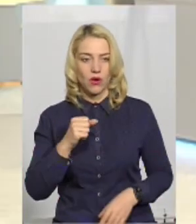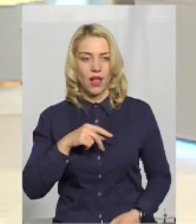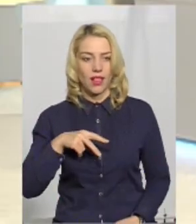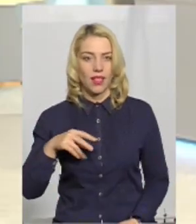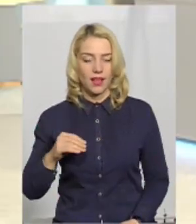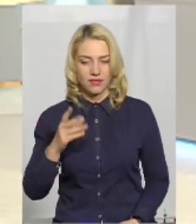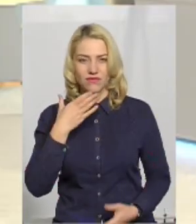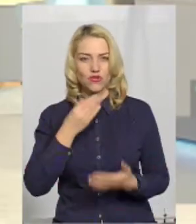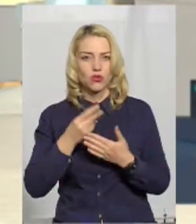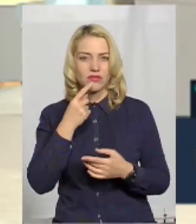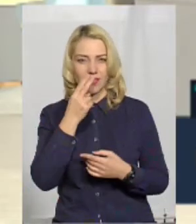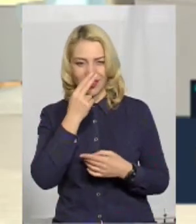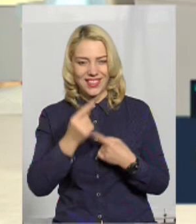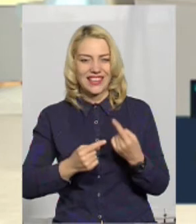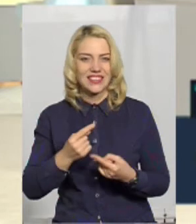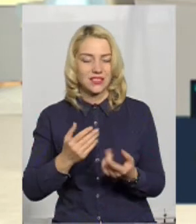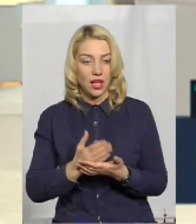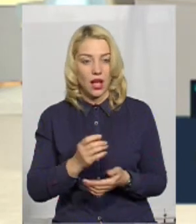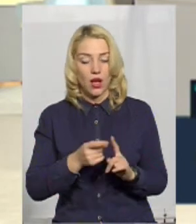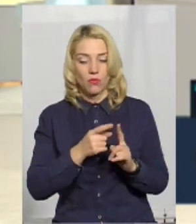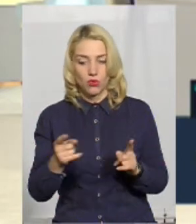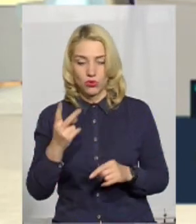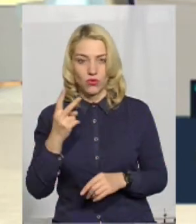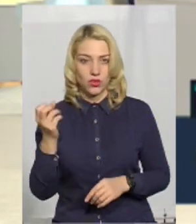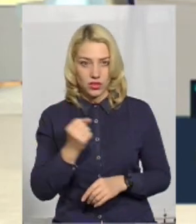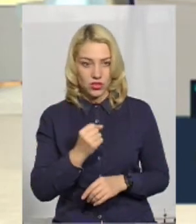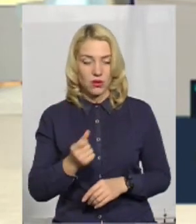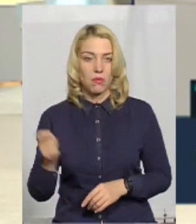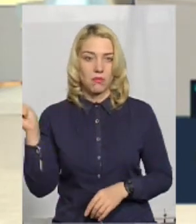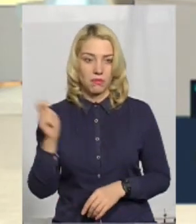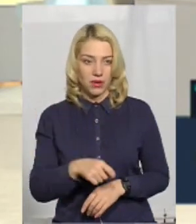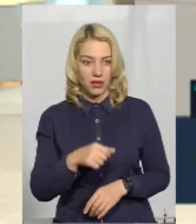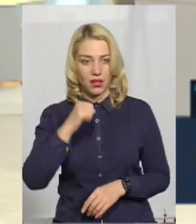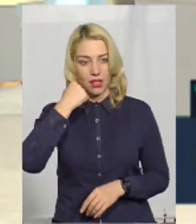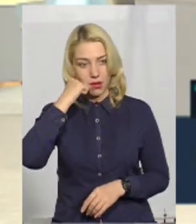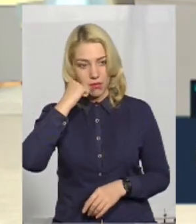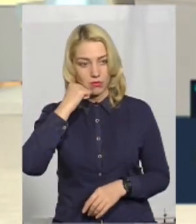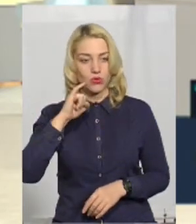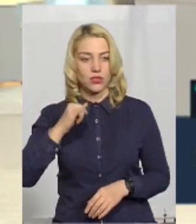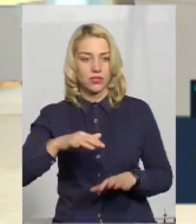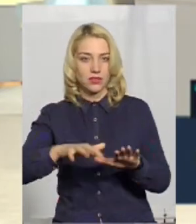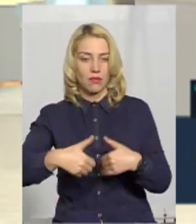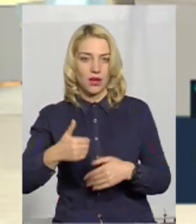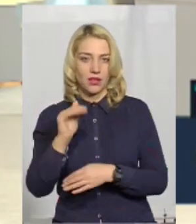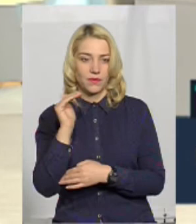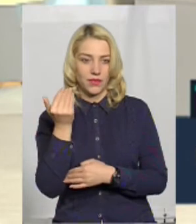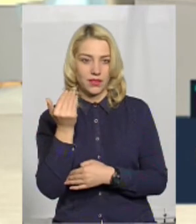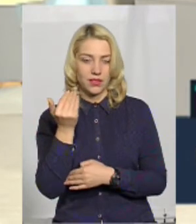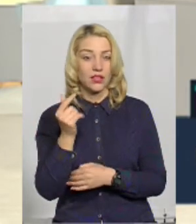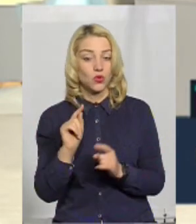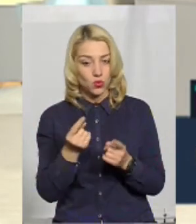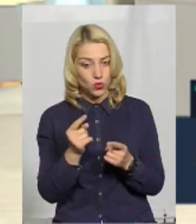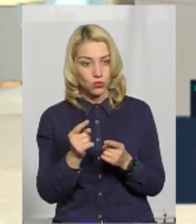але протягом 3 неділь все-таки приїхала бабуся і забрала, і все-таки забрала ту дитину. Да.